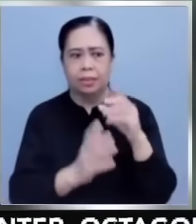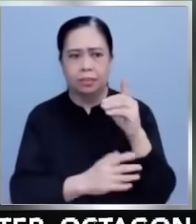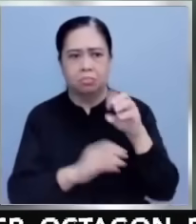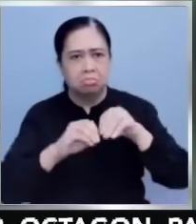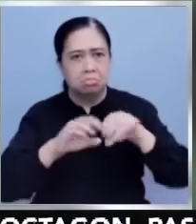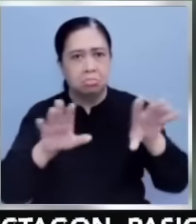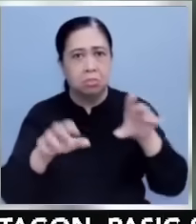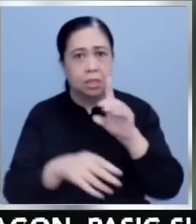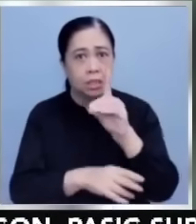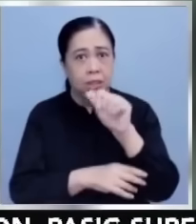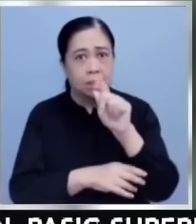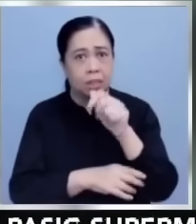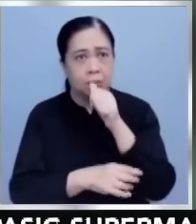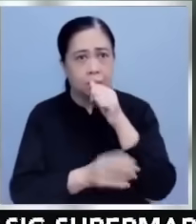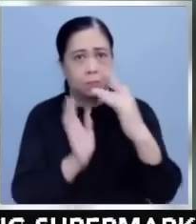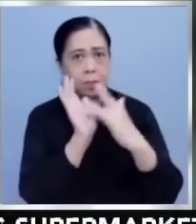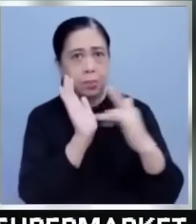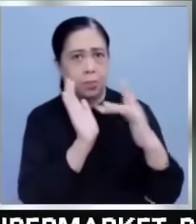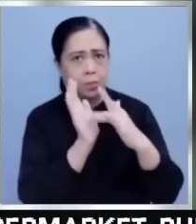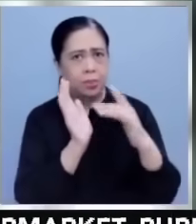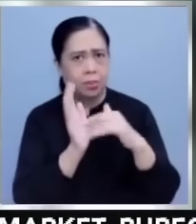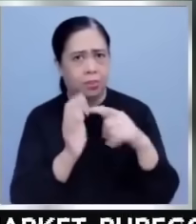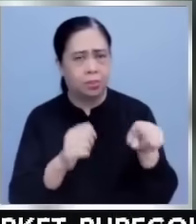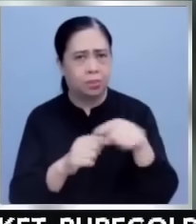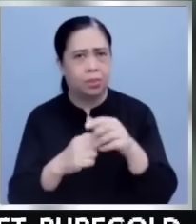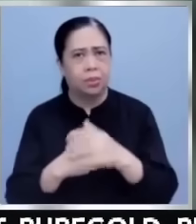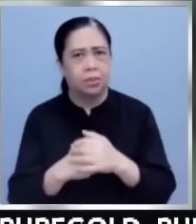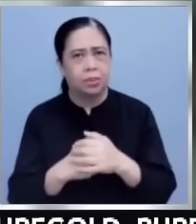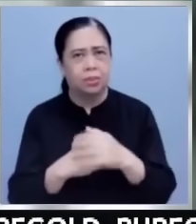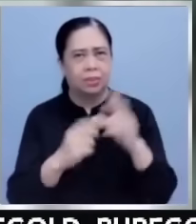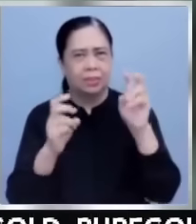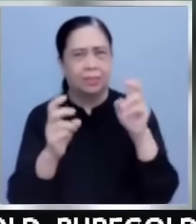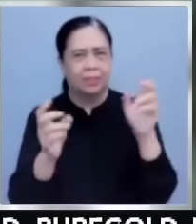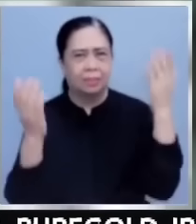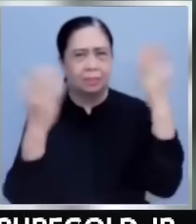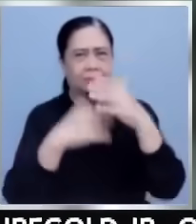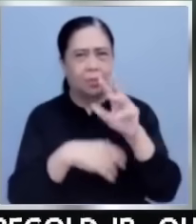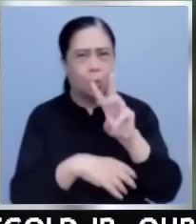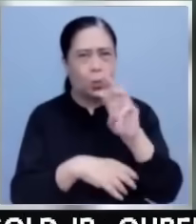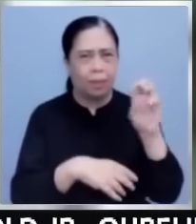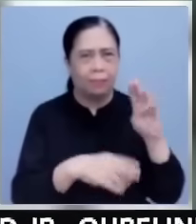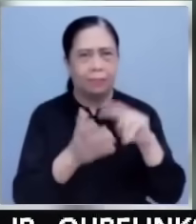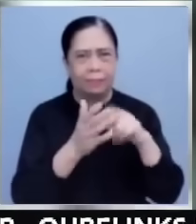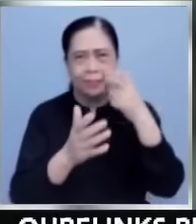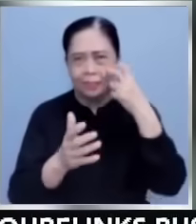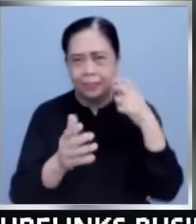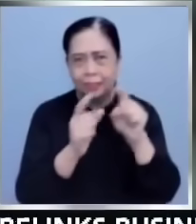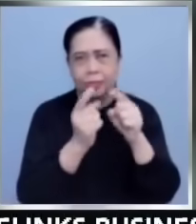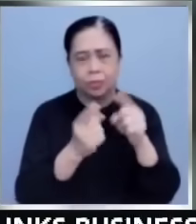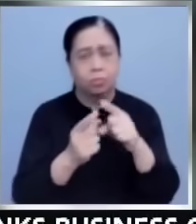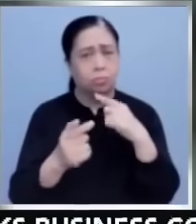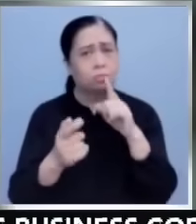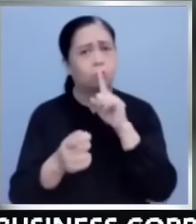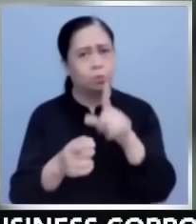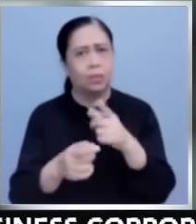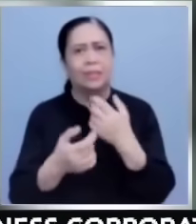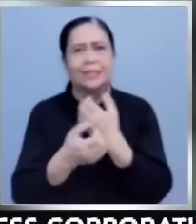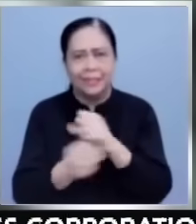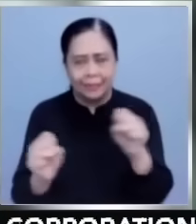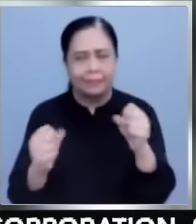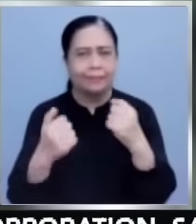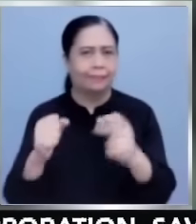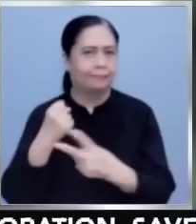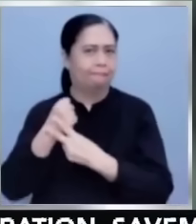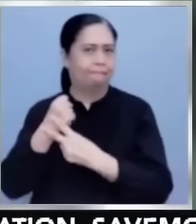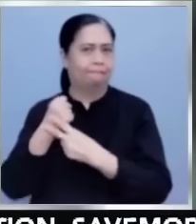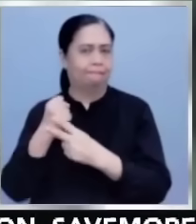miyembro ng dark web o sa dark web, pero pagsisiguro nila sa publiko, intact at ligtas ang kanilang mga